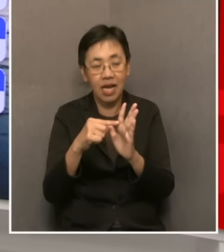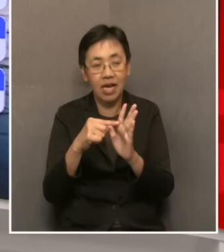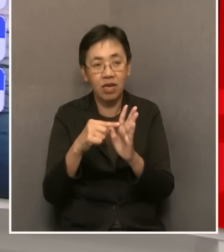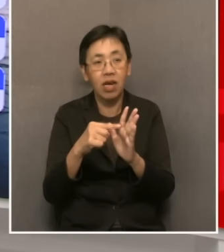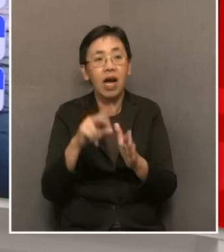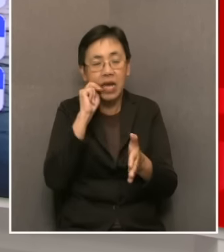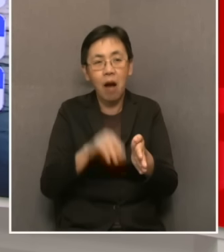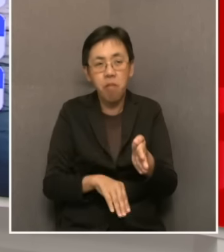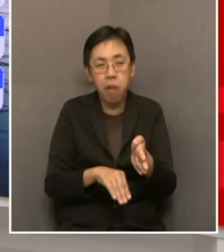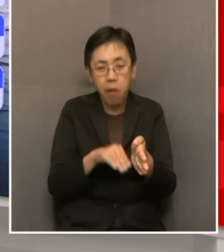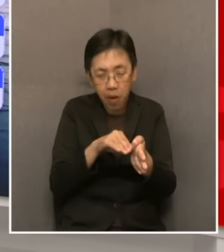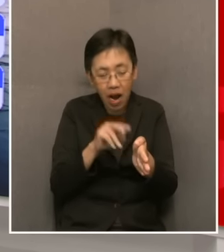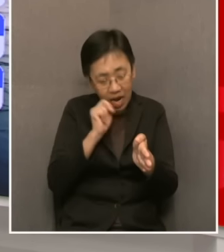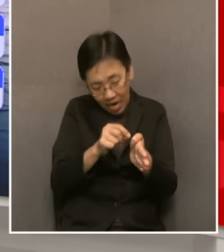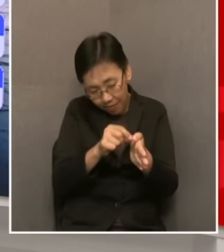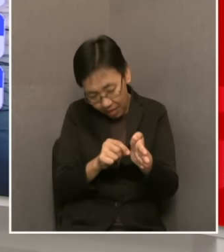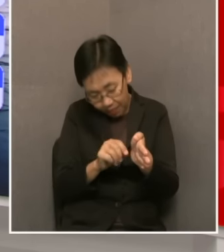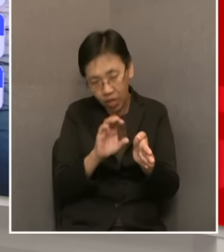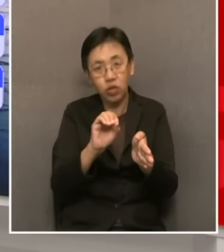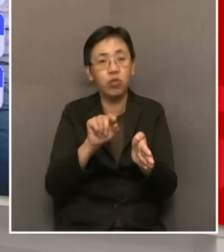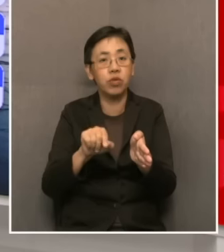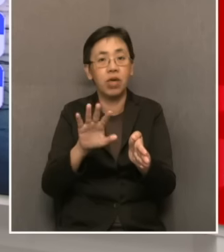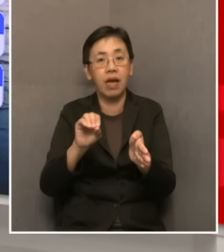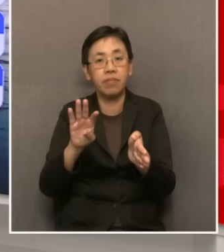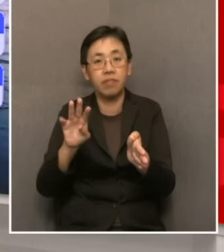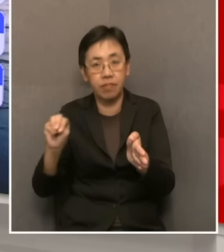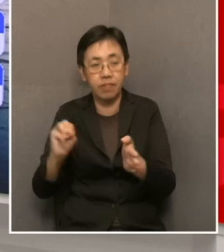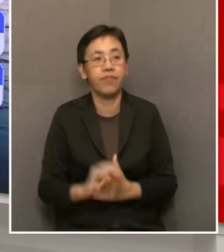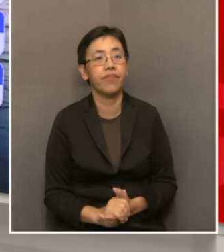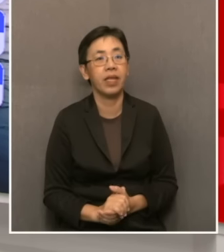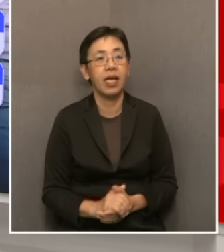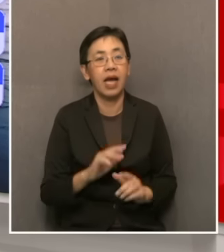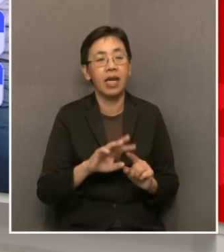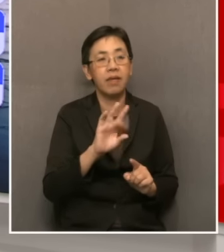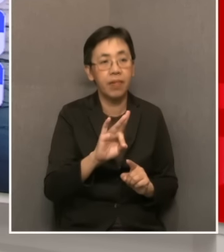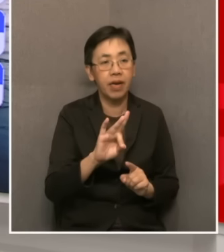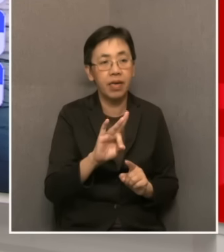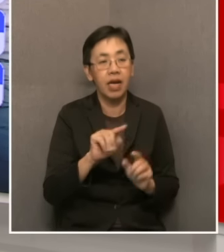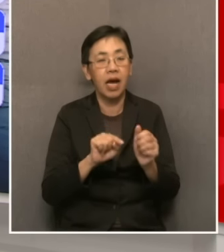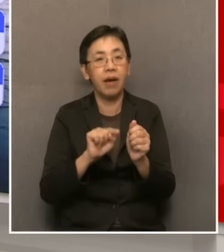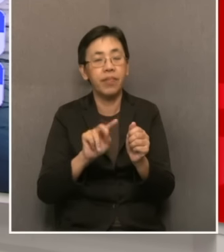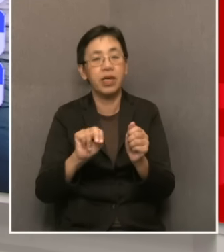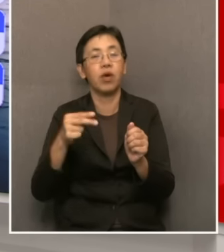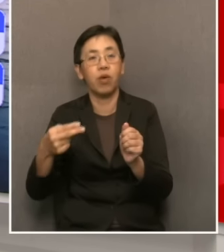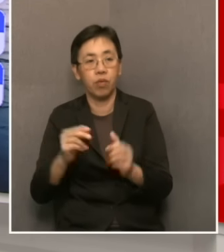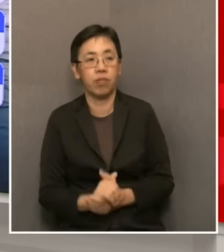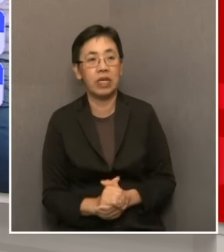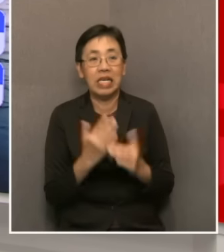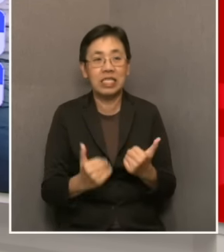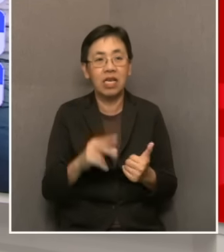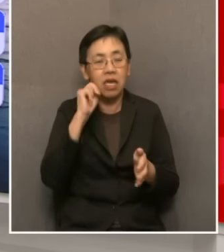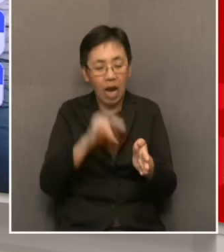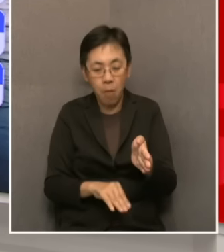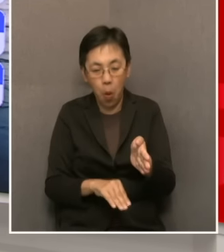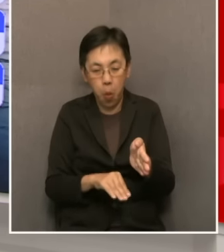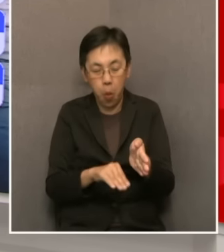น้ำมากนะคะต่ำกว่าตลิ่ง 0.54 เมตรและที่นครหลวงค่ะตำบลบ่อโพงอำเภอนครหลวงตอนนี้น้ำมากเช่นกันนะ